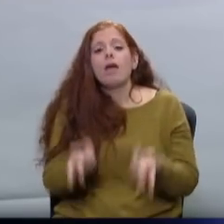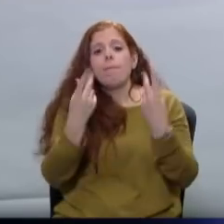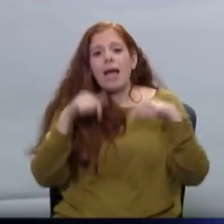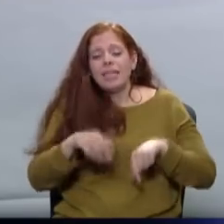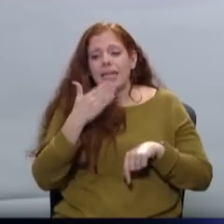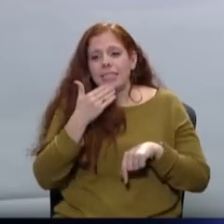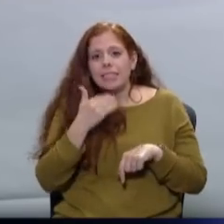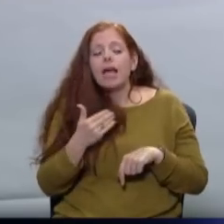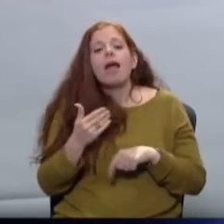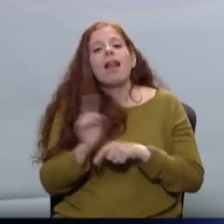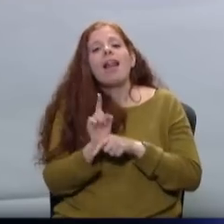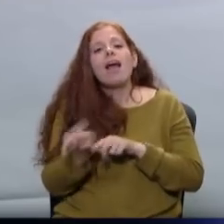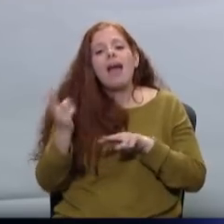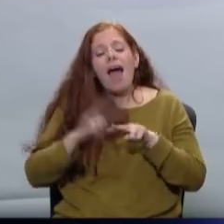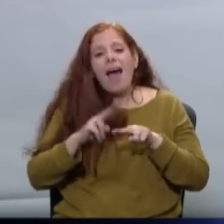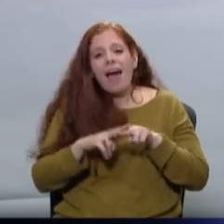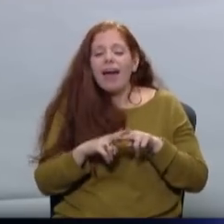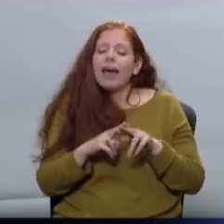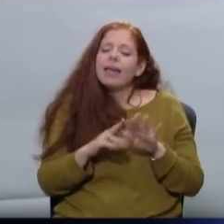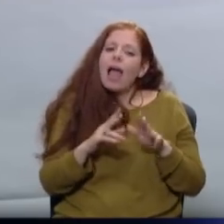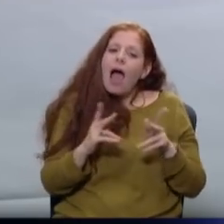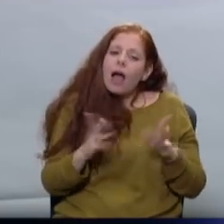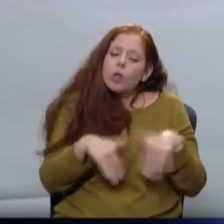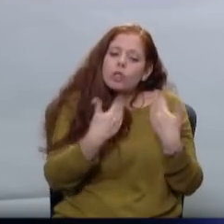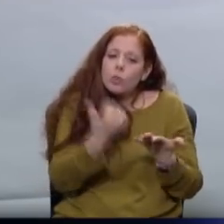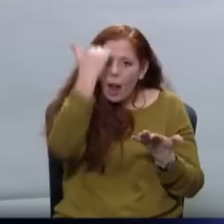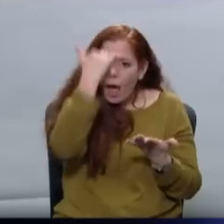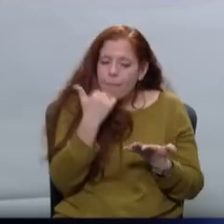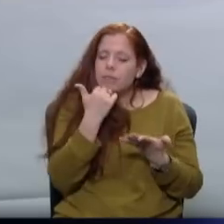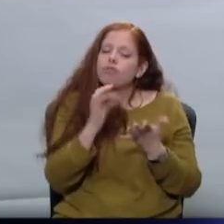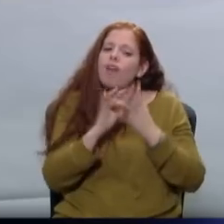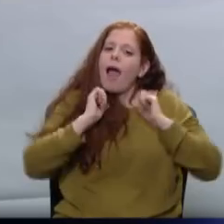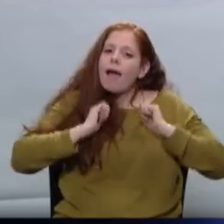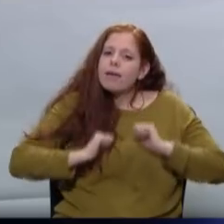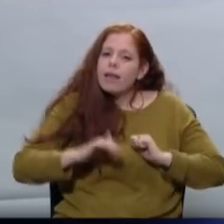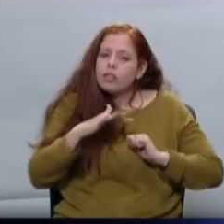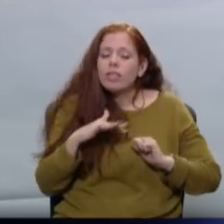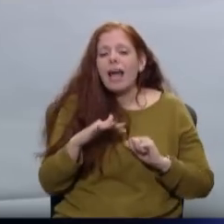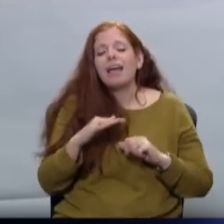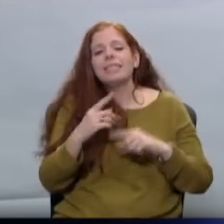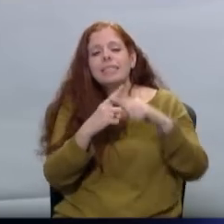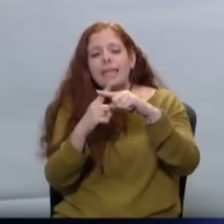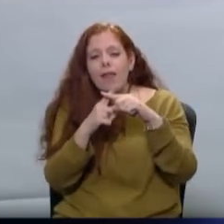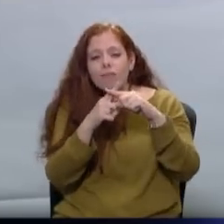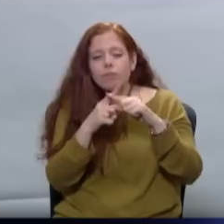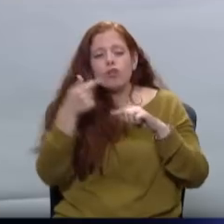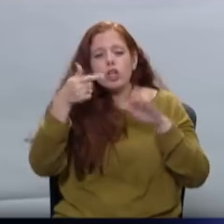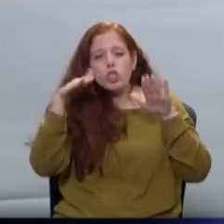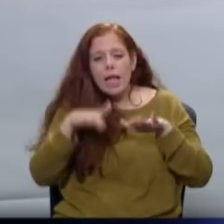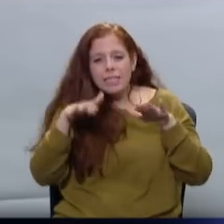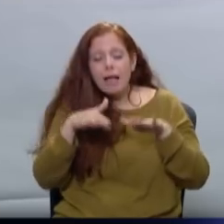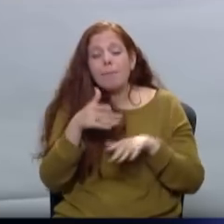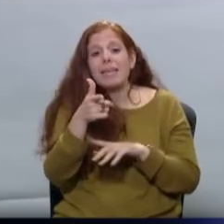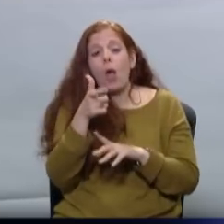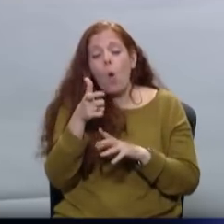רגע אחרי ההקלות שניתנו לחמאס בניסיון להרגיע את השטח, צלפים של ג'יהאד איסלאמי ירו היום לעבר כוח